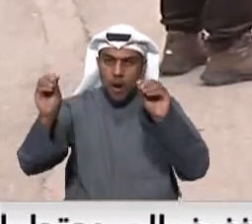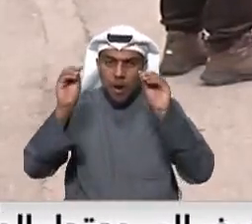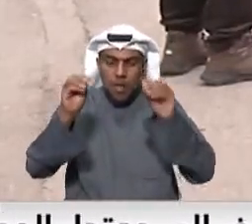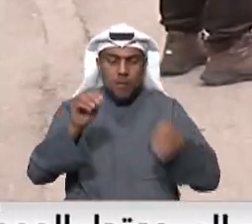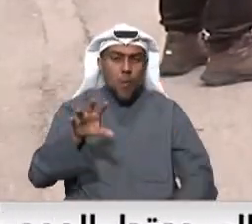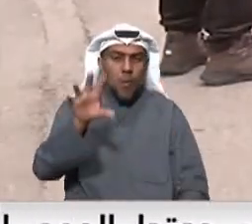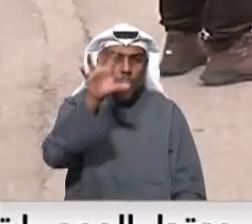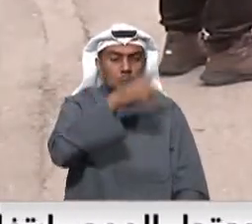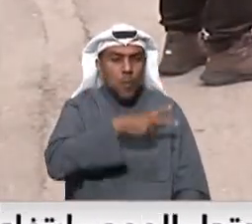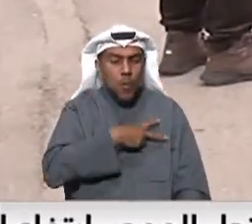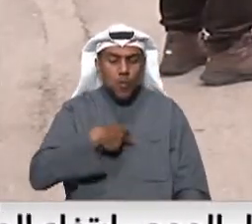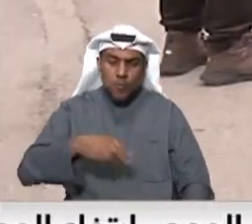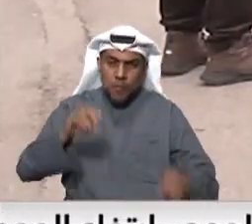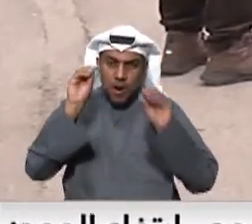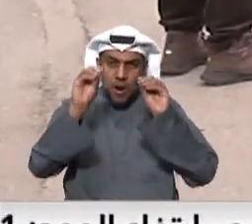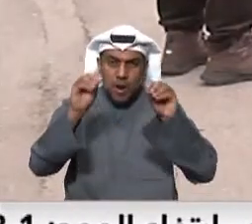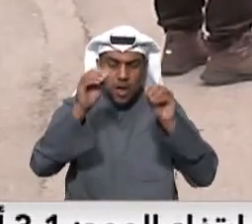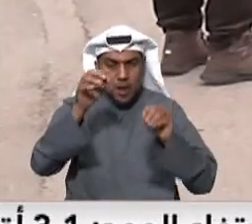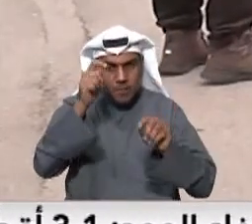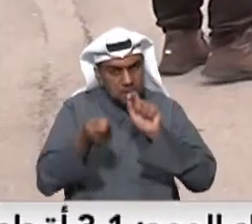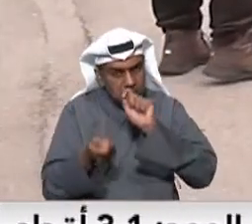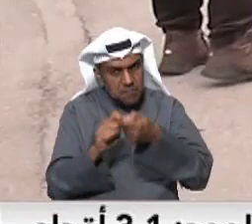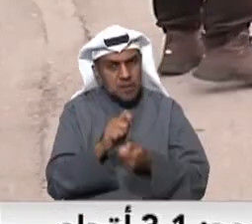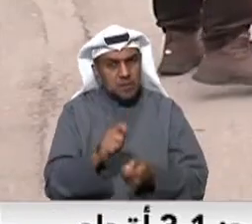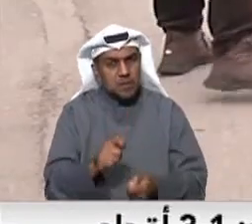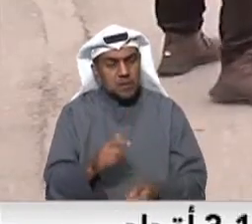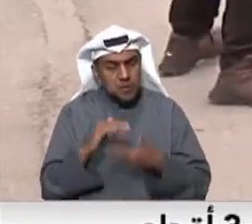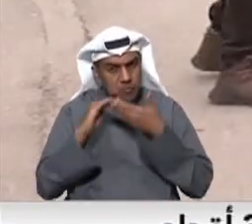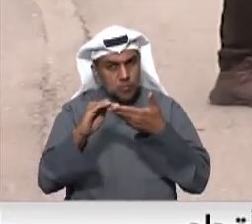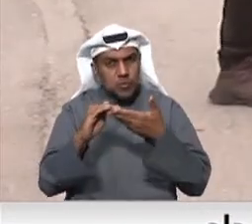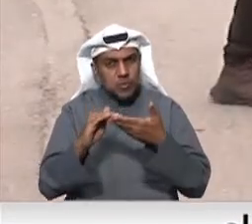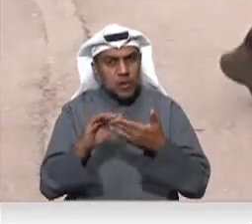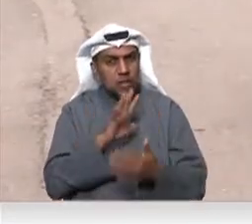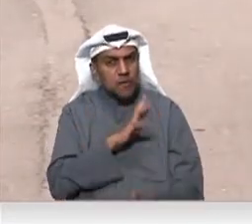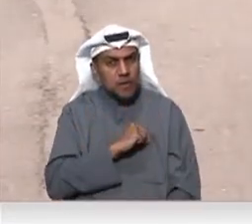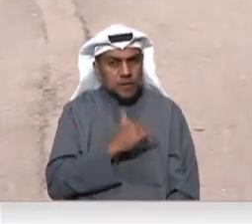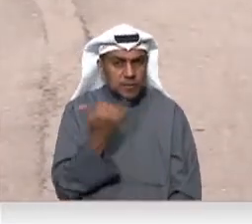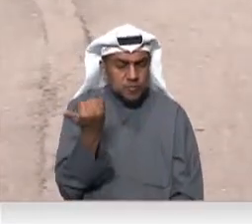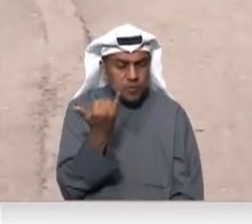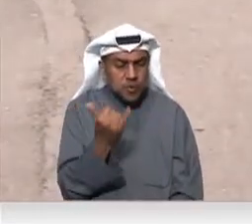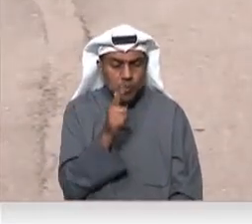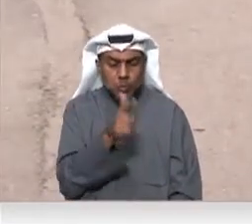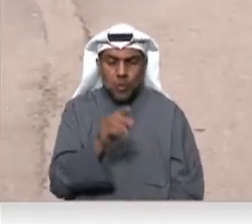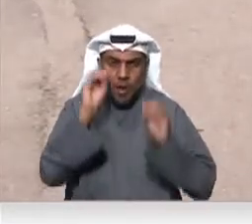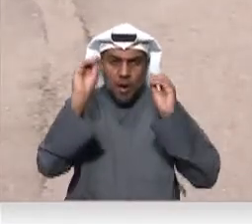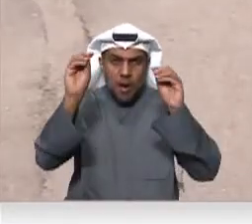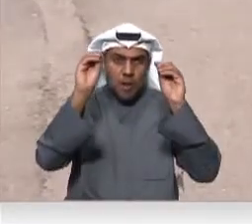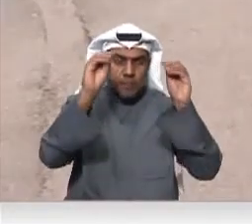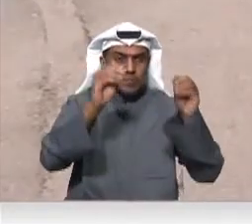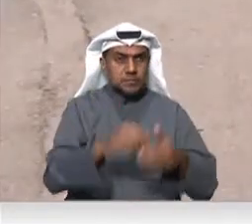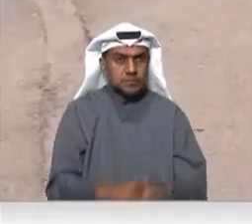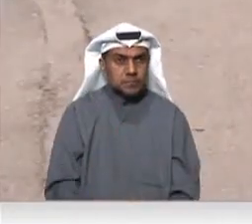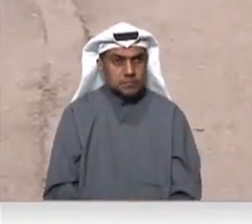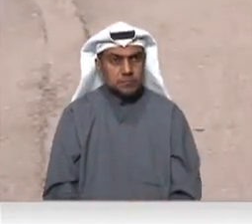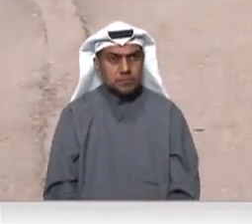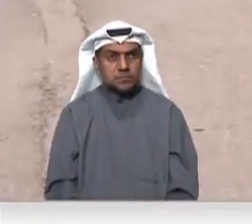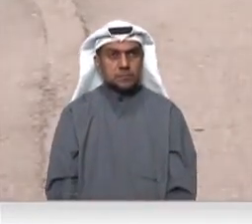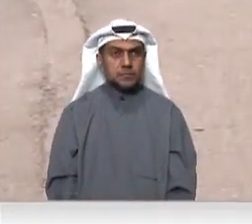الأوروبية بتعديل بوصلتها المنحازة للاحتلال وممارساته اللا إنسانية.